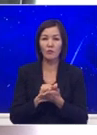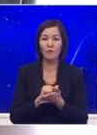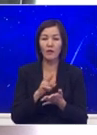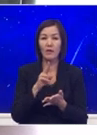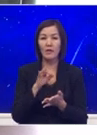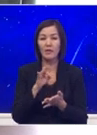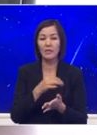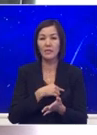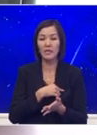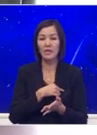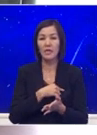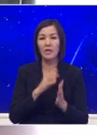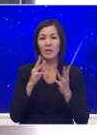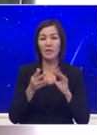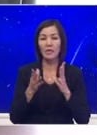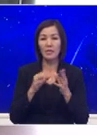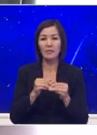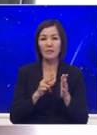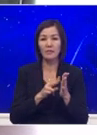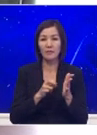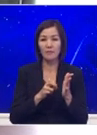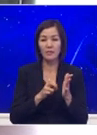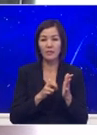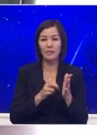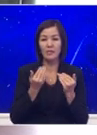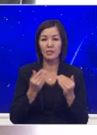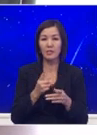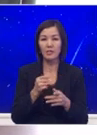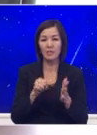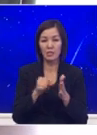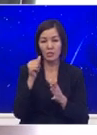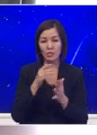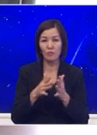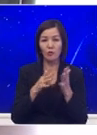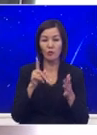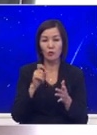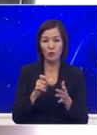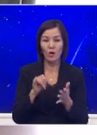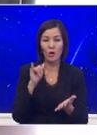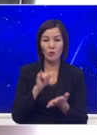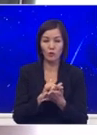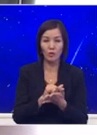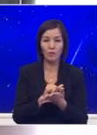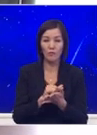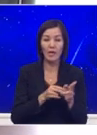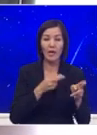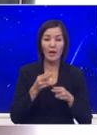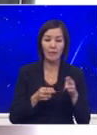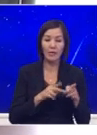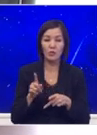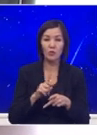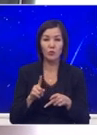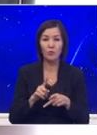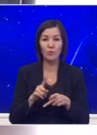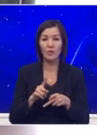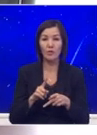если раньше ежегодно их количество не превышала 70 то теперь только за полгода мы ставим более 100 аппаратов все эти операции мы проводим для того чтобы